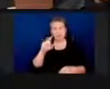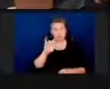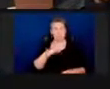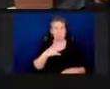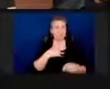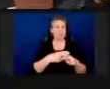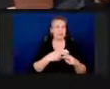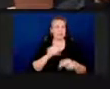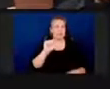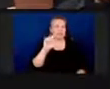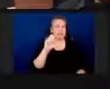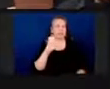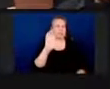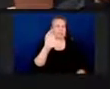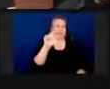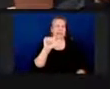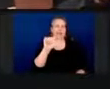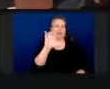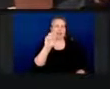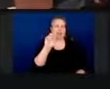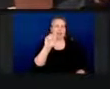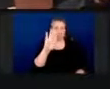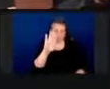Jina langu ni Alex.